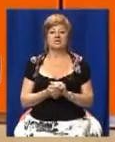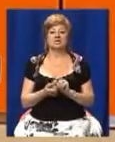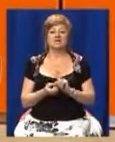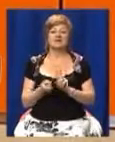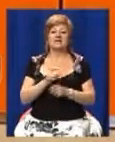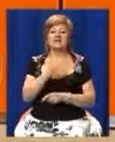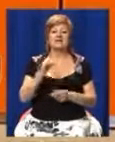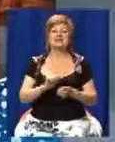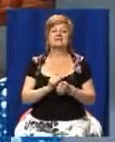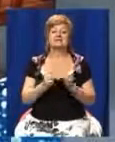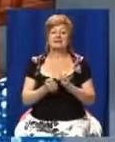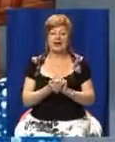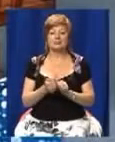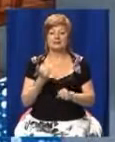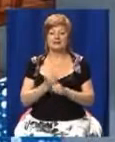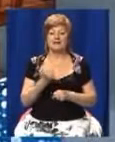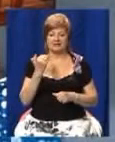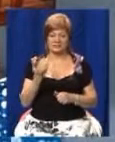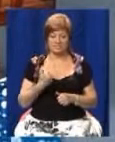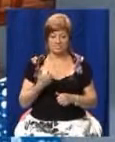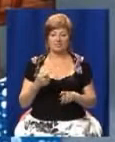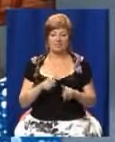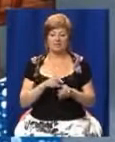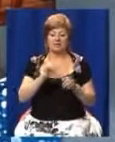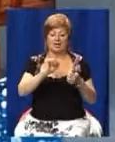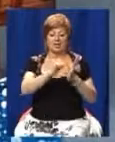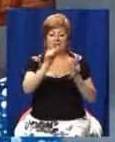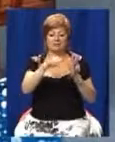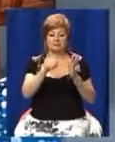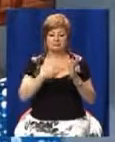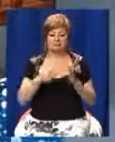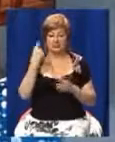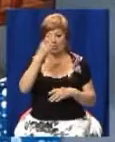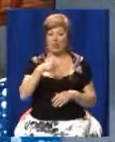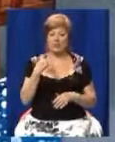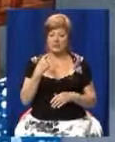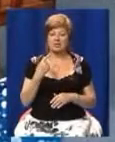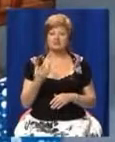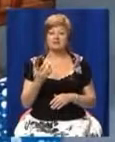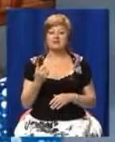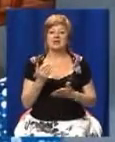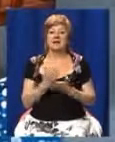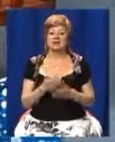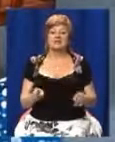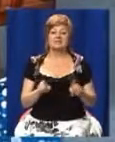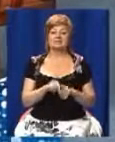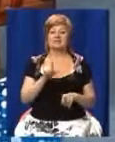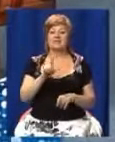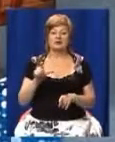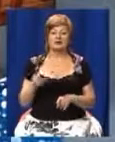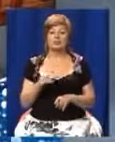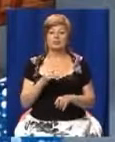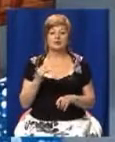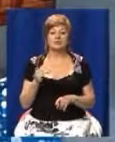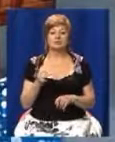вірніше, із каменя зробити мене. Ну да. Скопіювати в камені мій образ. А ось є такі люди, які роблять